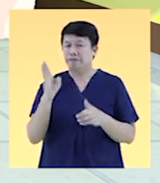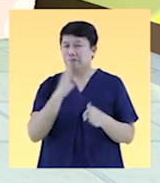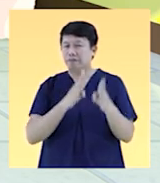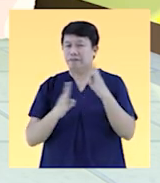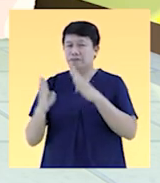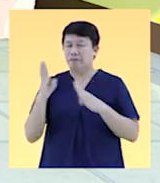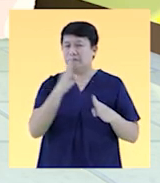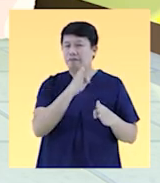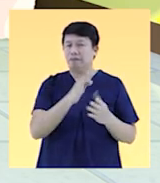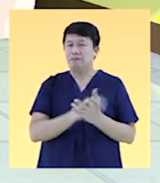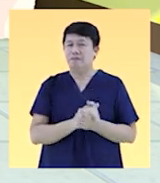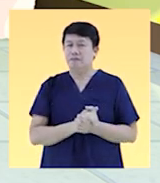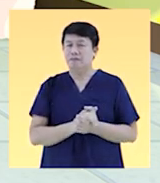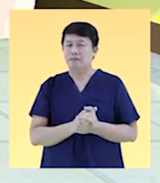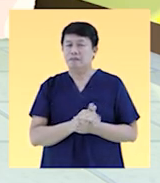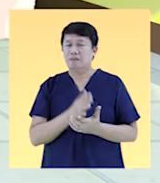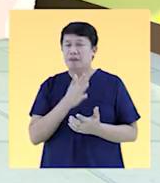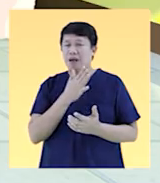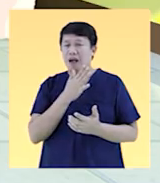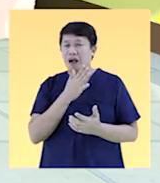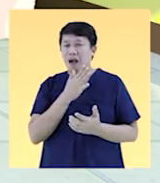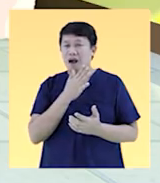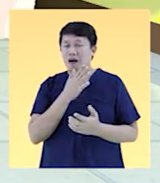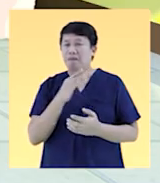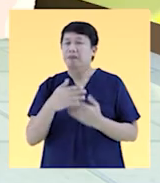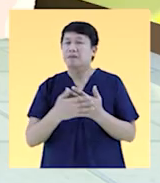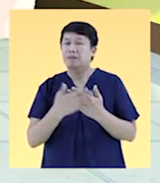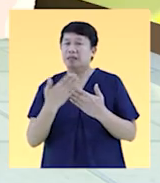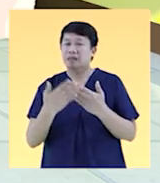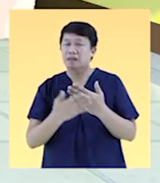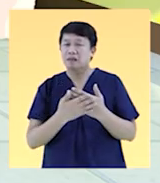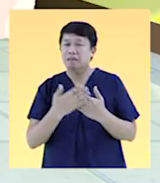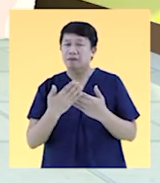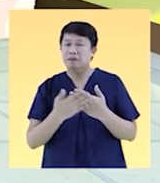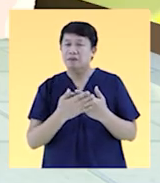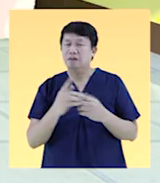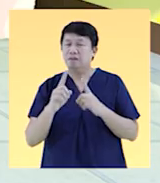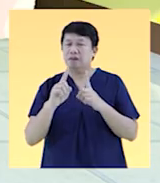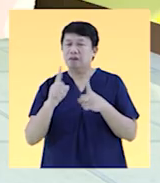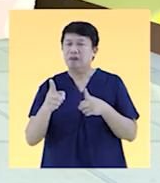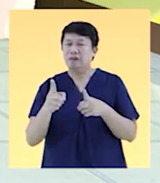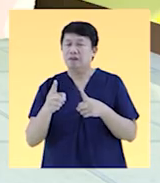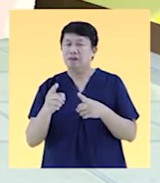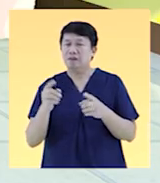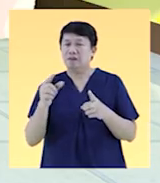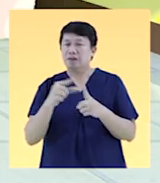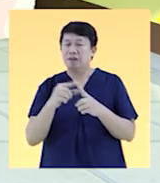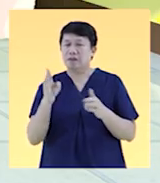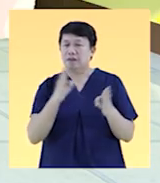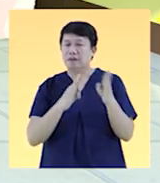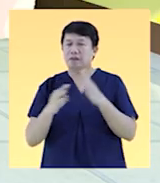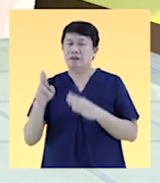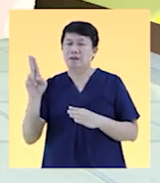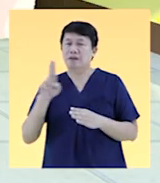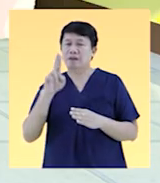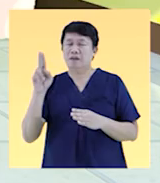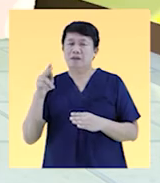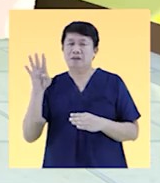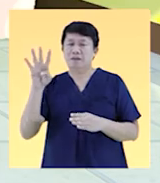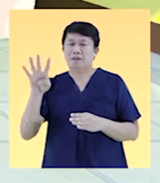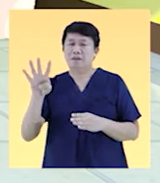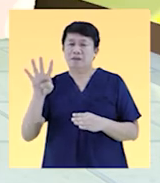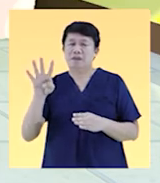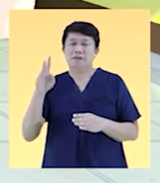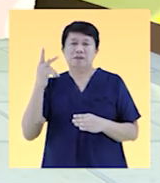mga word problems. Mas madali talagang sumagot ng word problems gamit ang Polya's